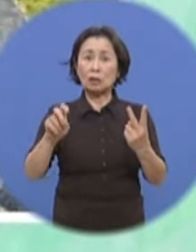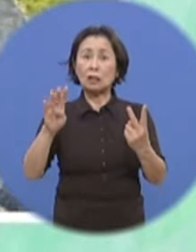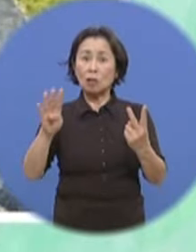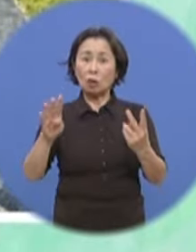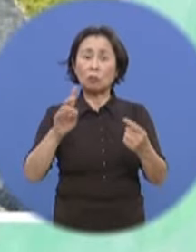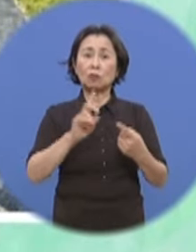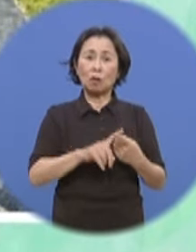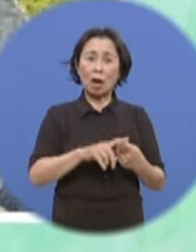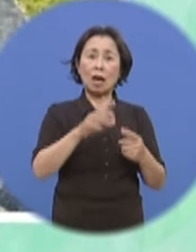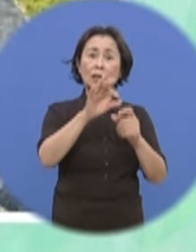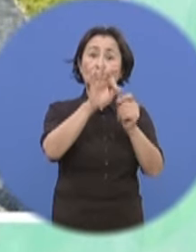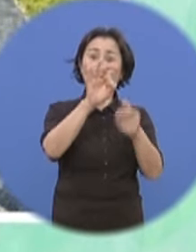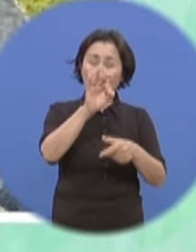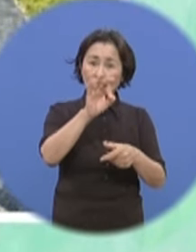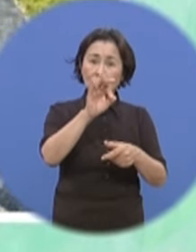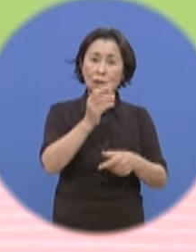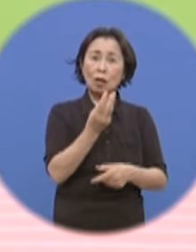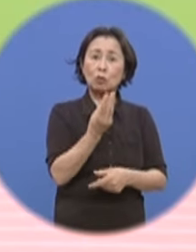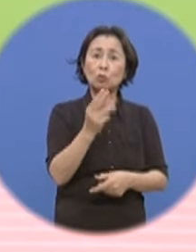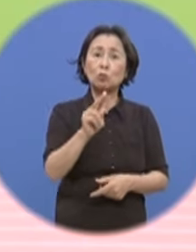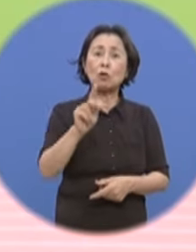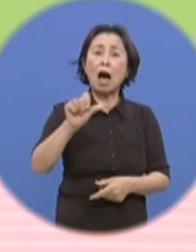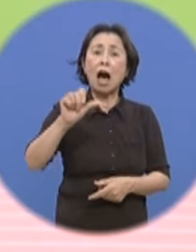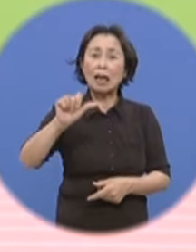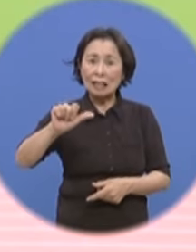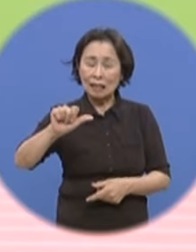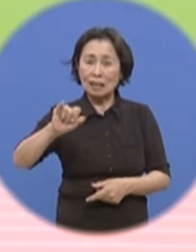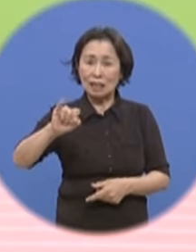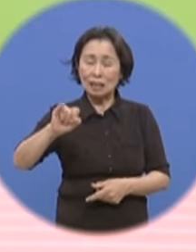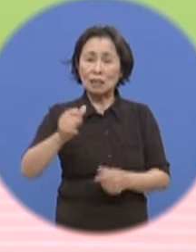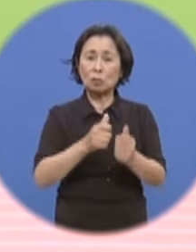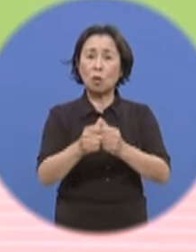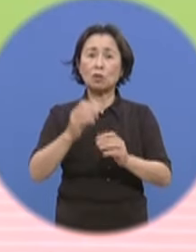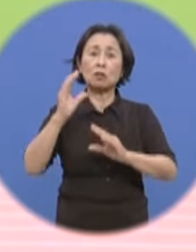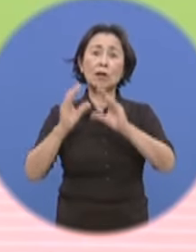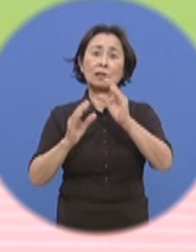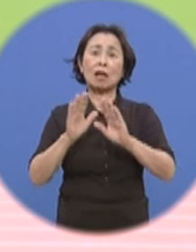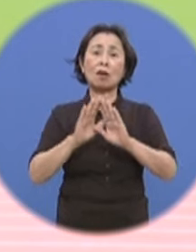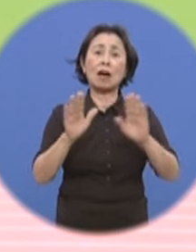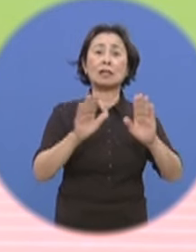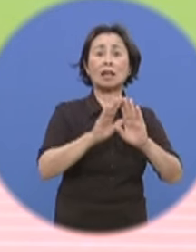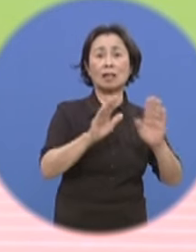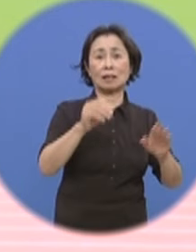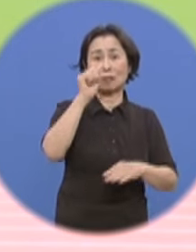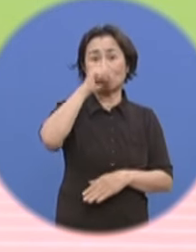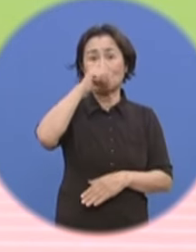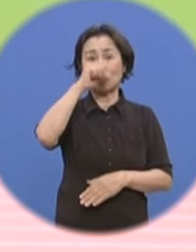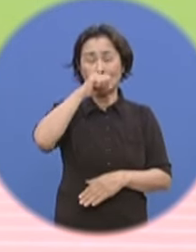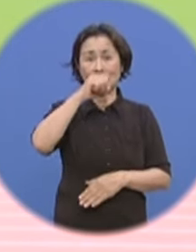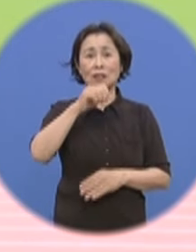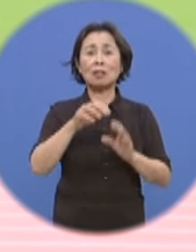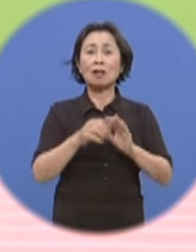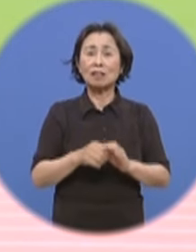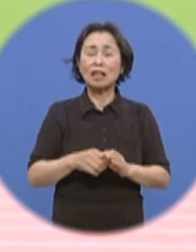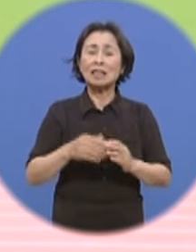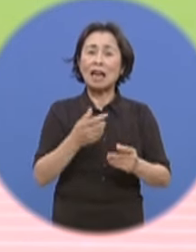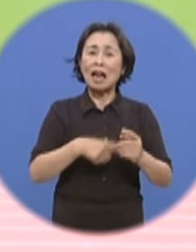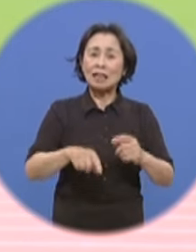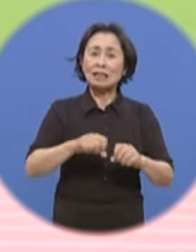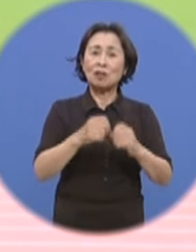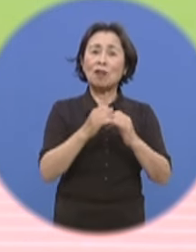フェスタなどを開催予定ですこれらの大会を通じて障害者スポーツをさらに盛り上げていき